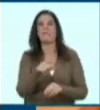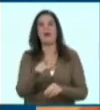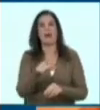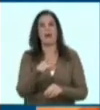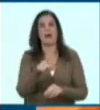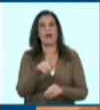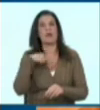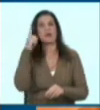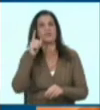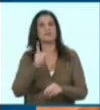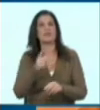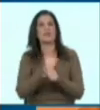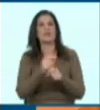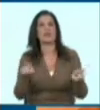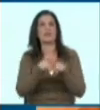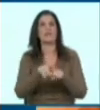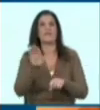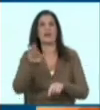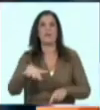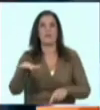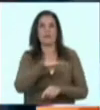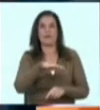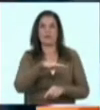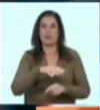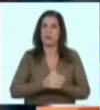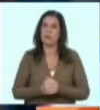הזה שיוצא מושפל. צריך להגן שחלק מהאילוצים של הממשלה